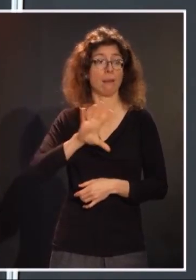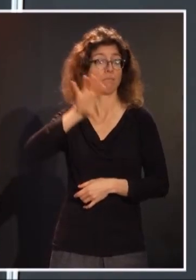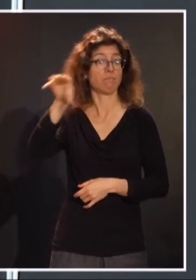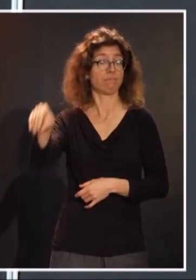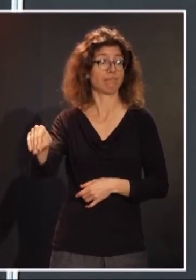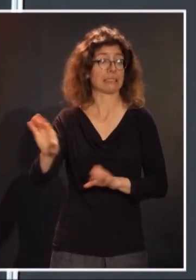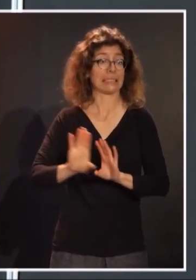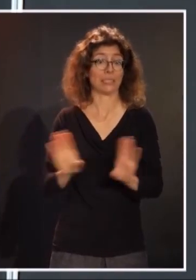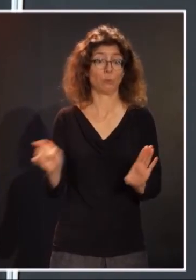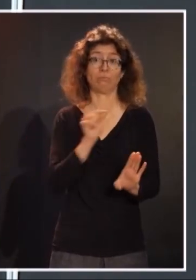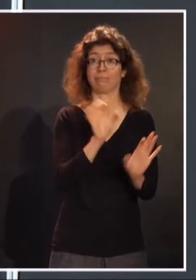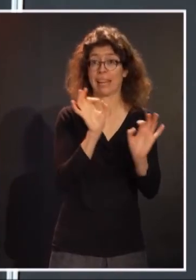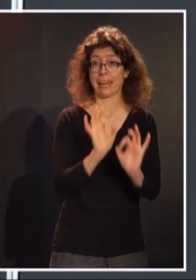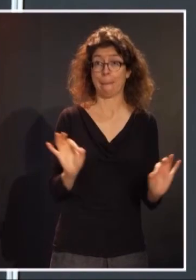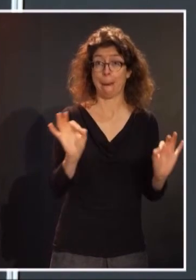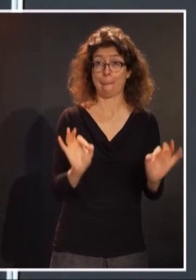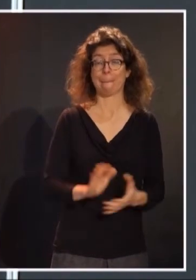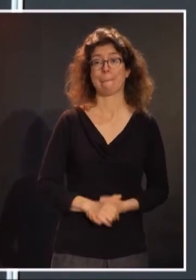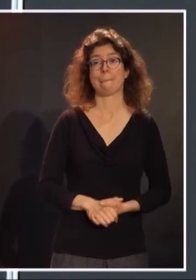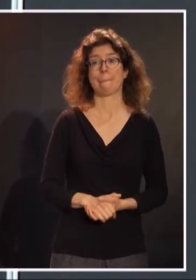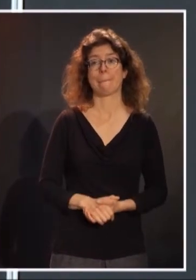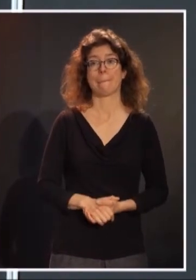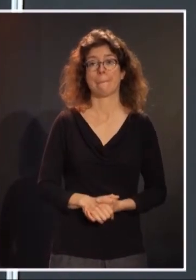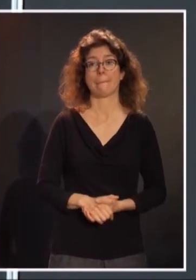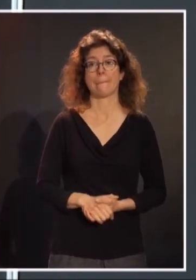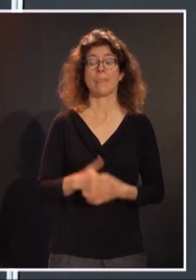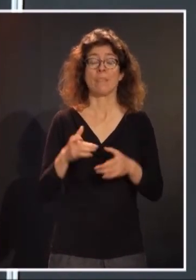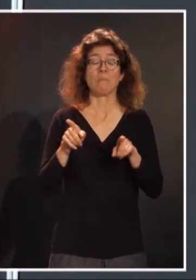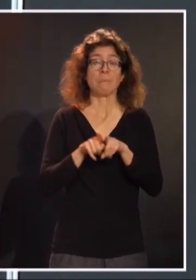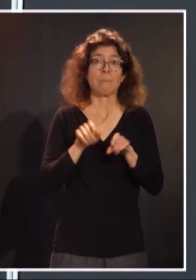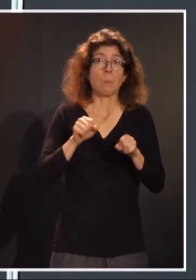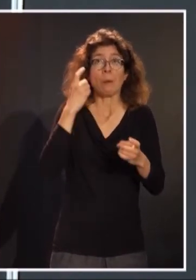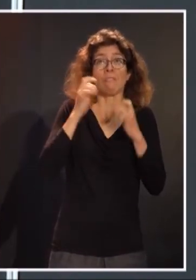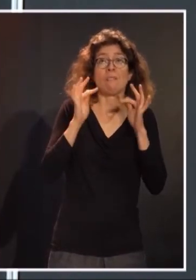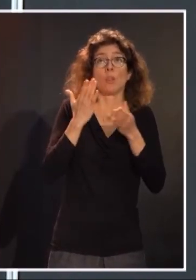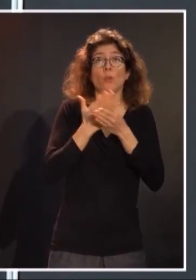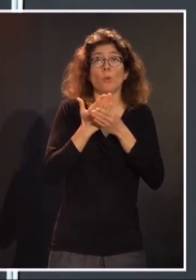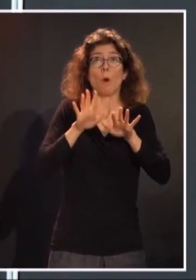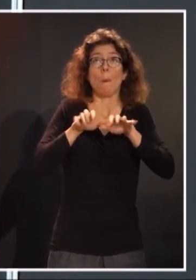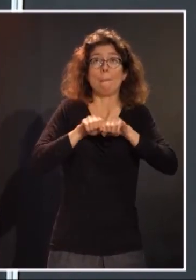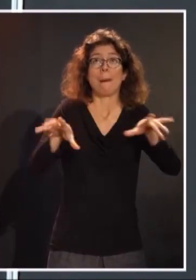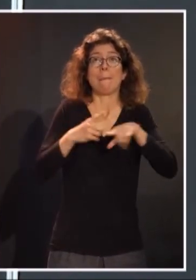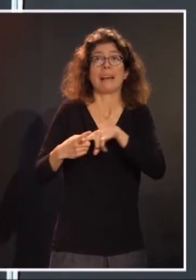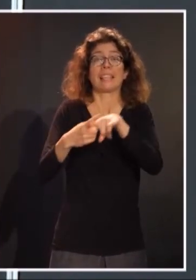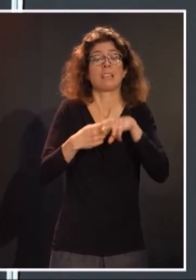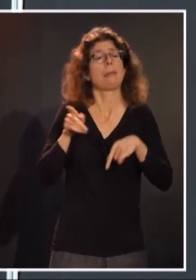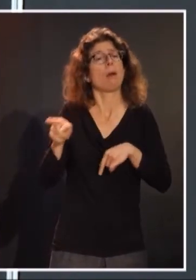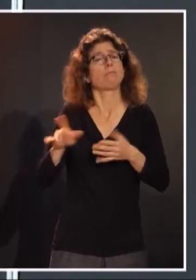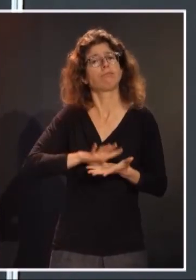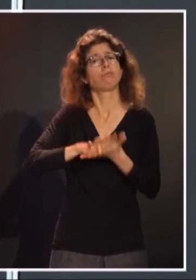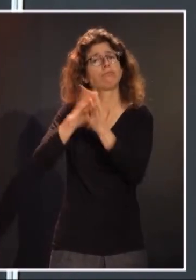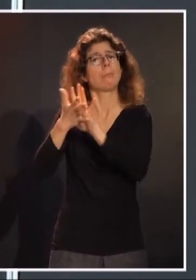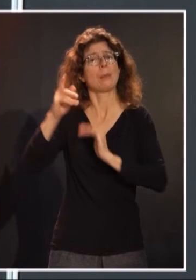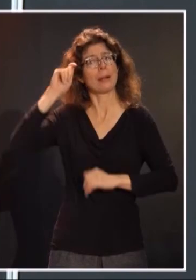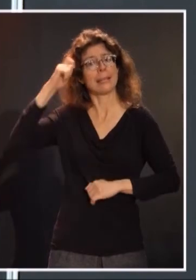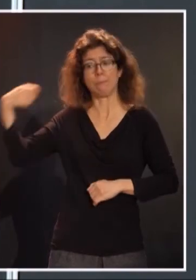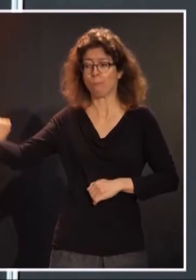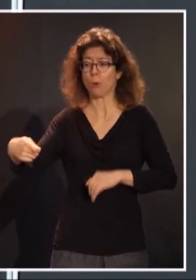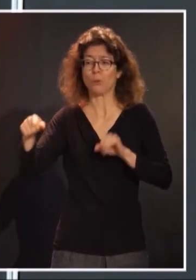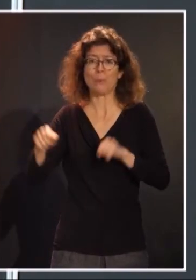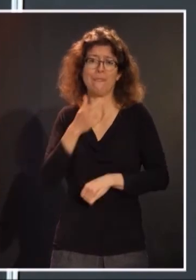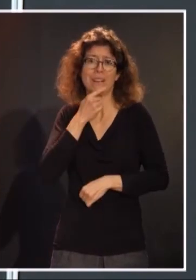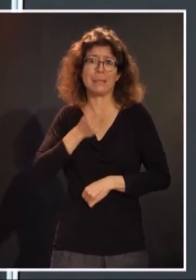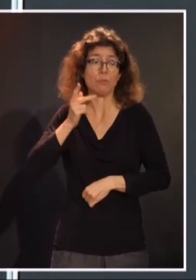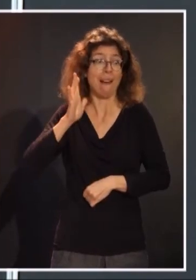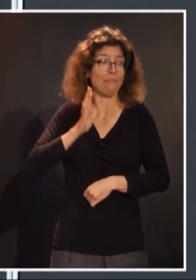Là où on va se poser plus de questions, c'est sur la transmission des documents. Donc maintenant, l'iPad a beaucoup évolué. On peut maintenant brancher une clé USB. C'est beaucoup plus facile, alors qu'à une époque,